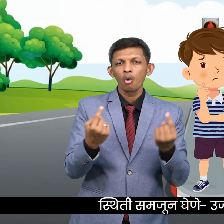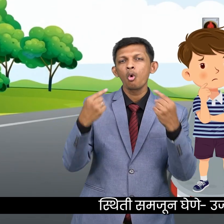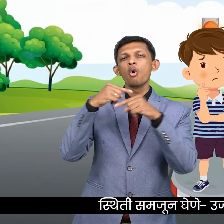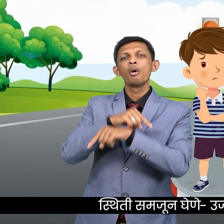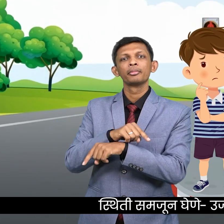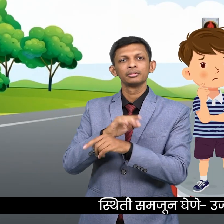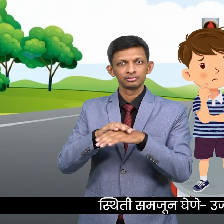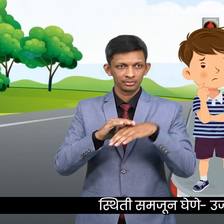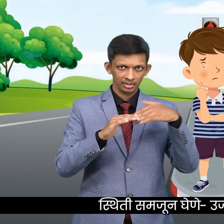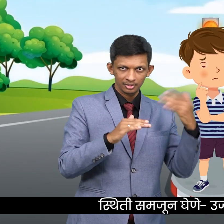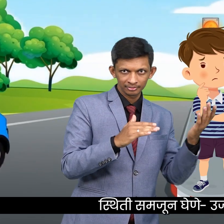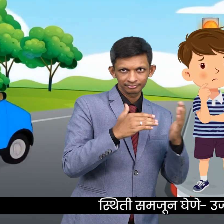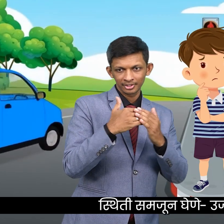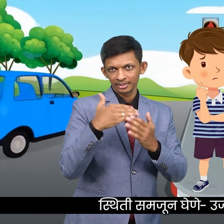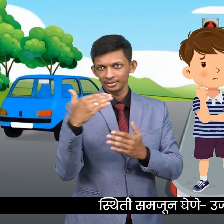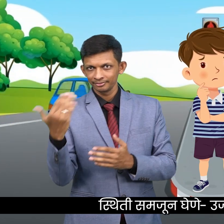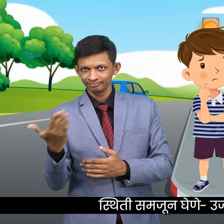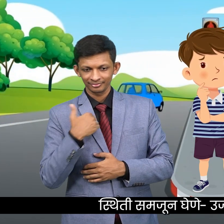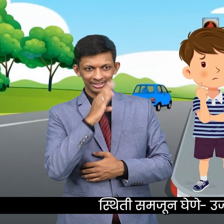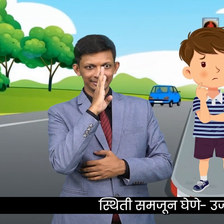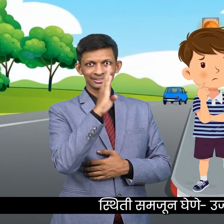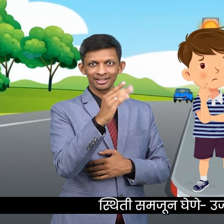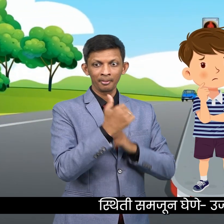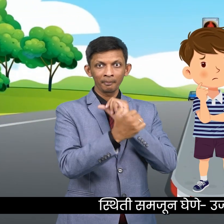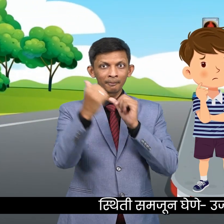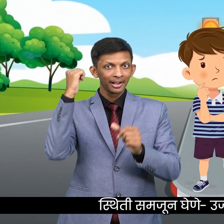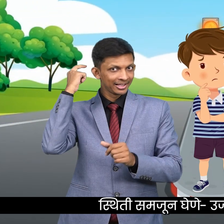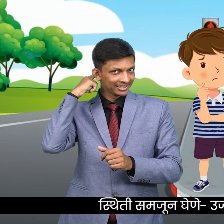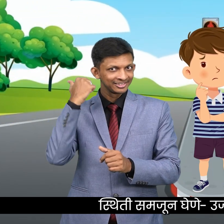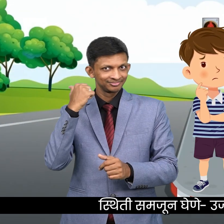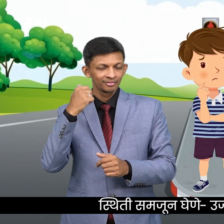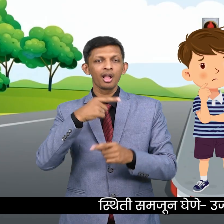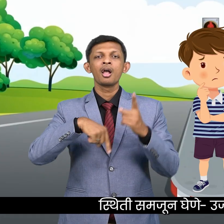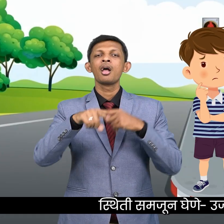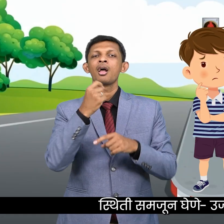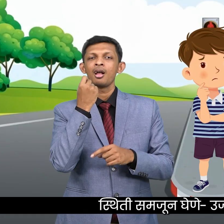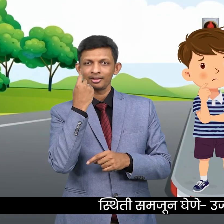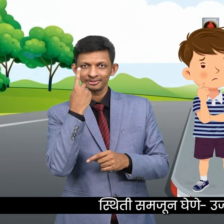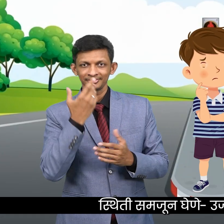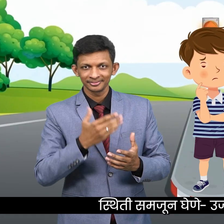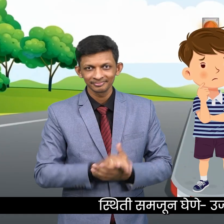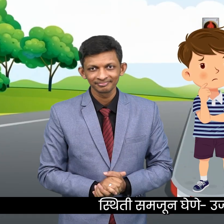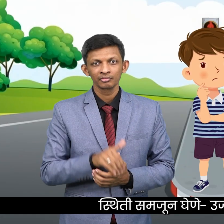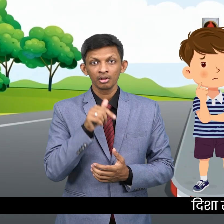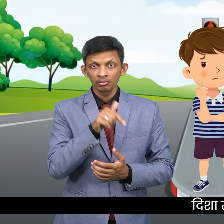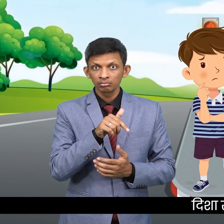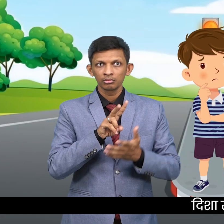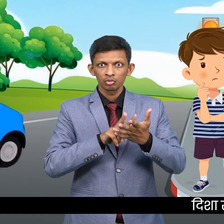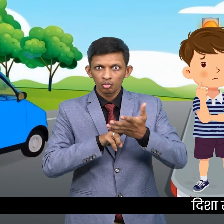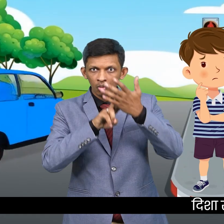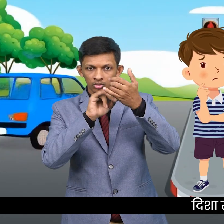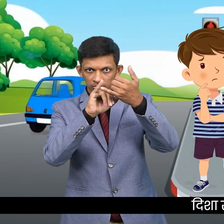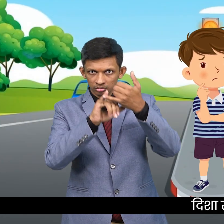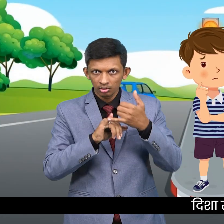स्थिती समजून घेणे, उजवीकडे, डावीकडे, समोर, मागे।